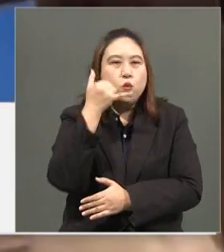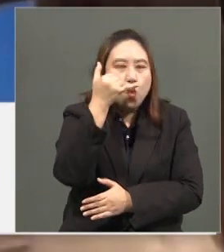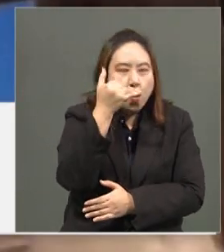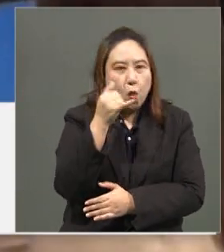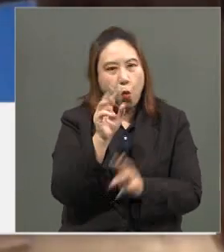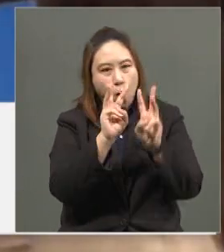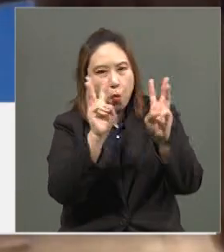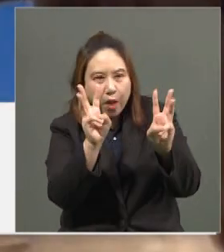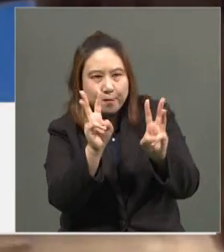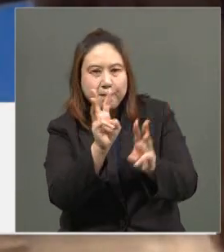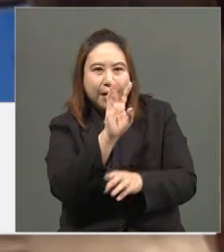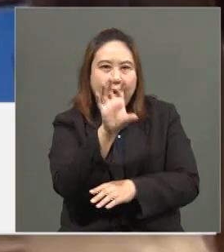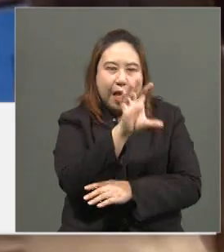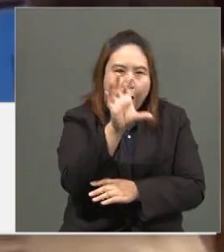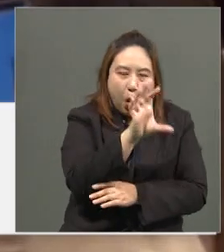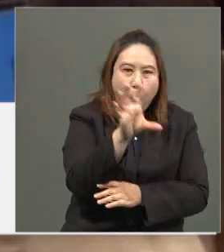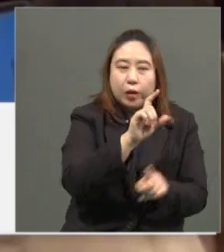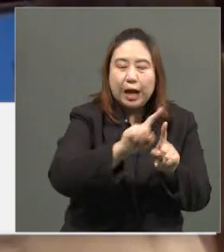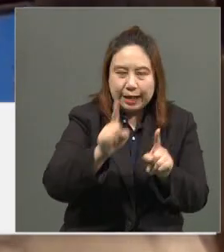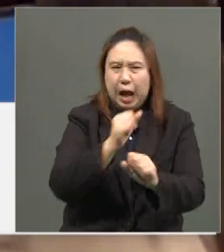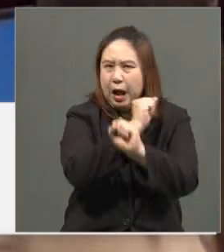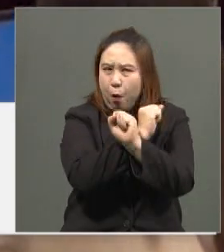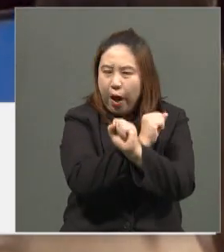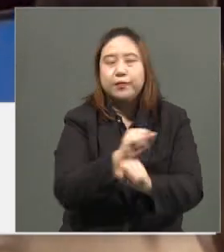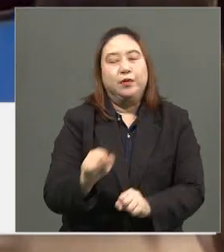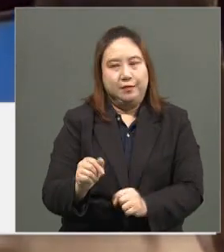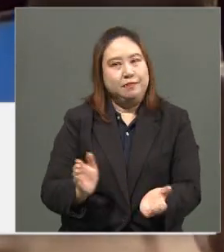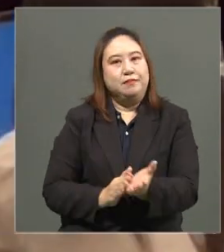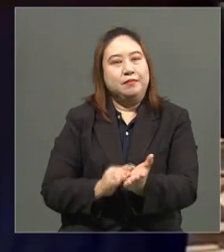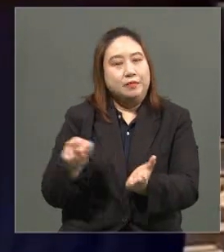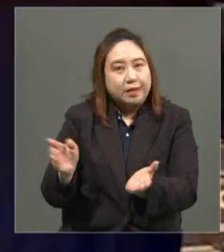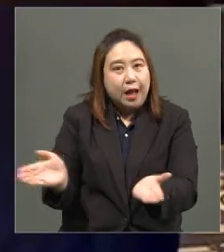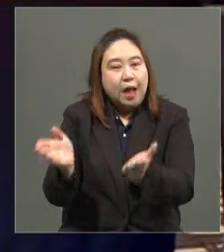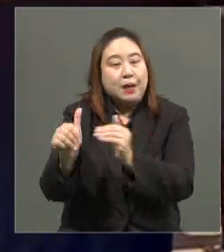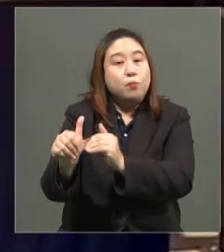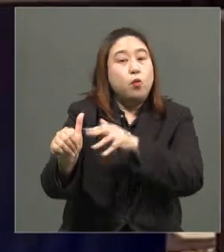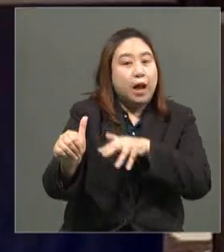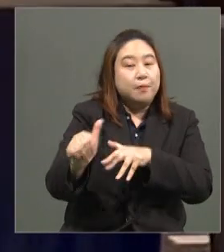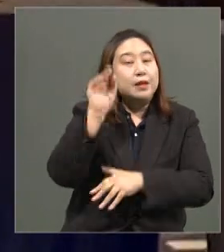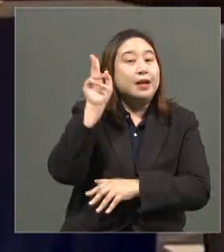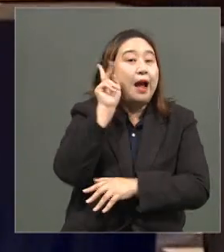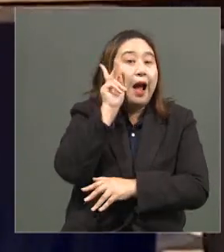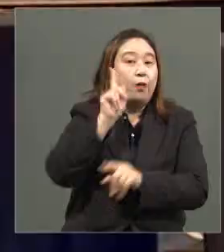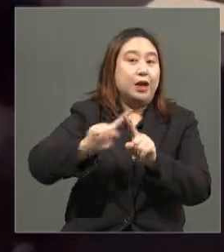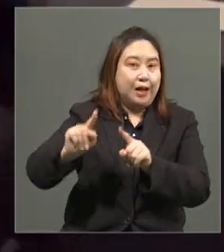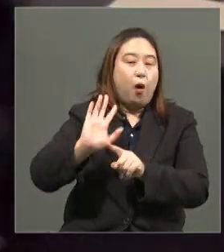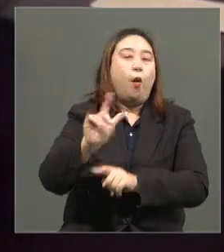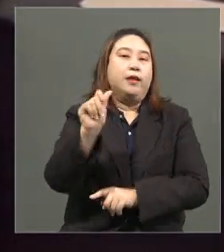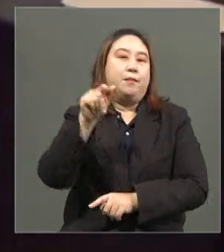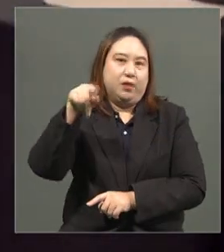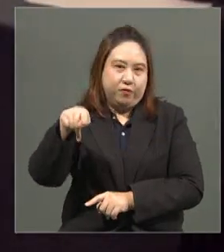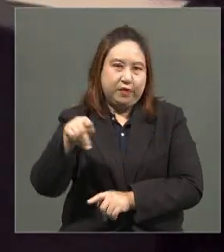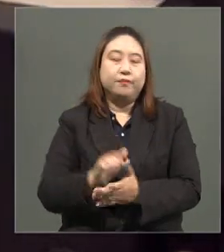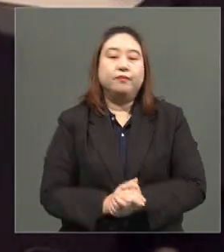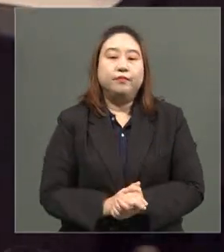ส่งเสริมบทบาทของ aib BDให้เป็นผู้นำด้านการสื่อสารมวลชนในภูมิภาคเอเชีย 8ิกนอกจากนี้ท่าน